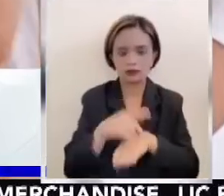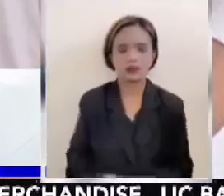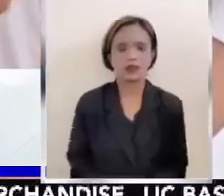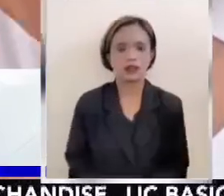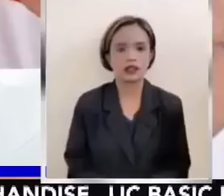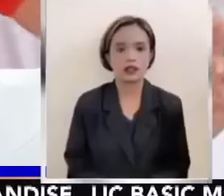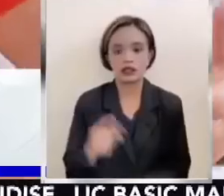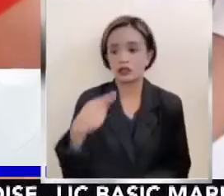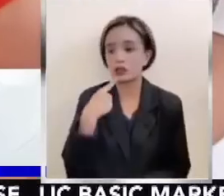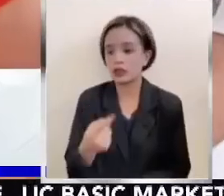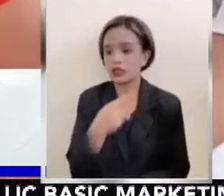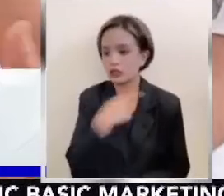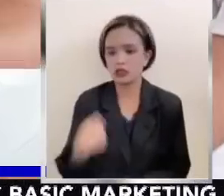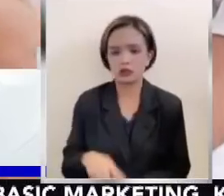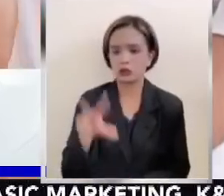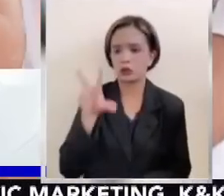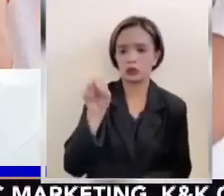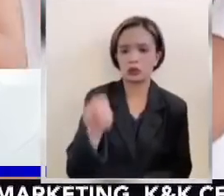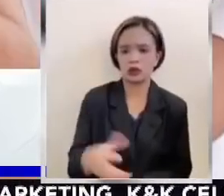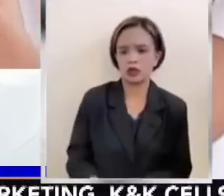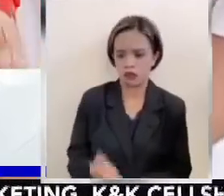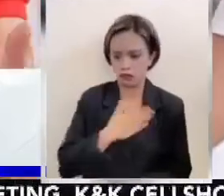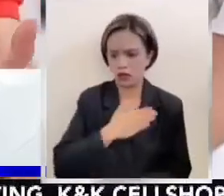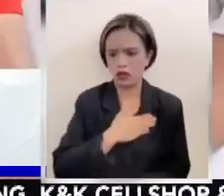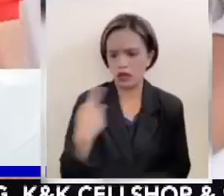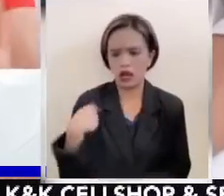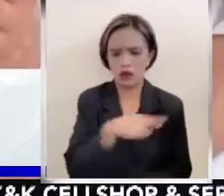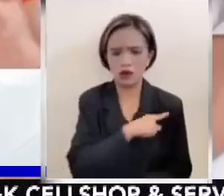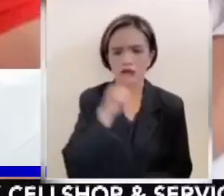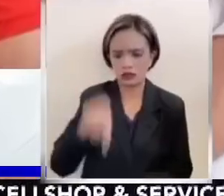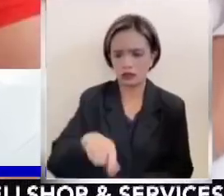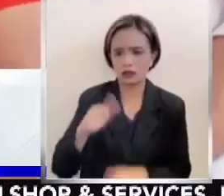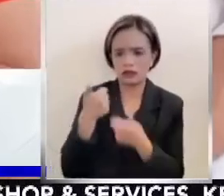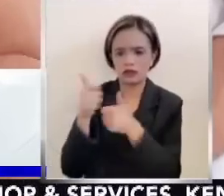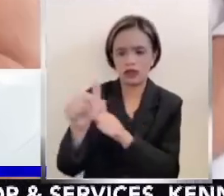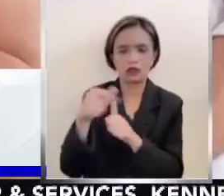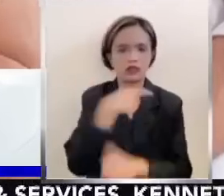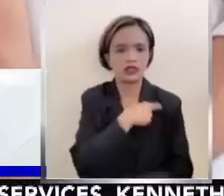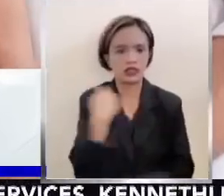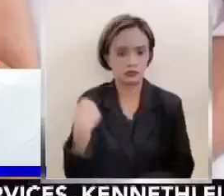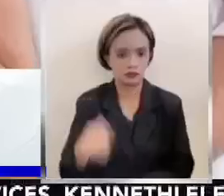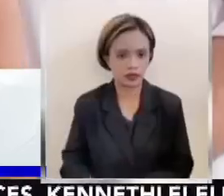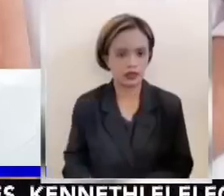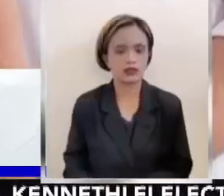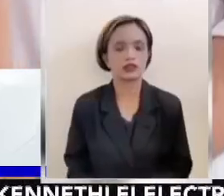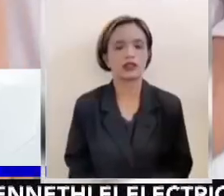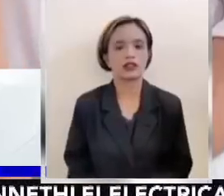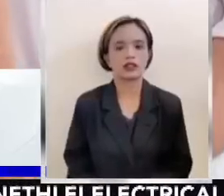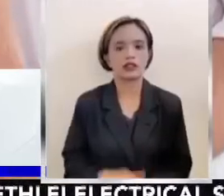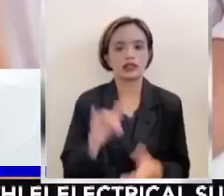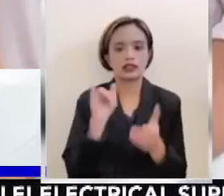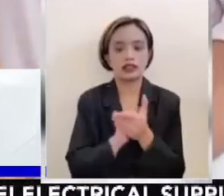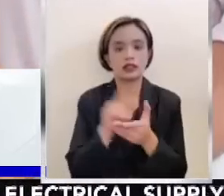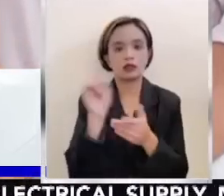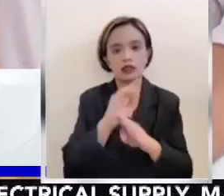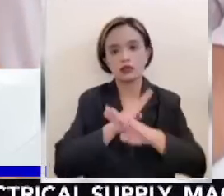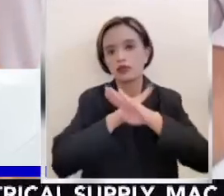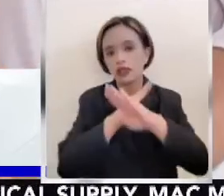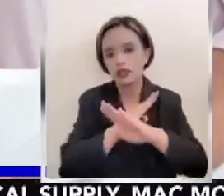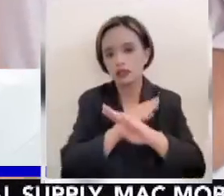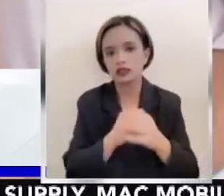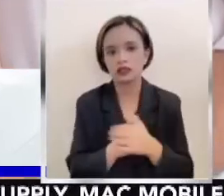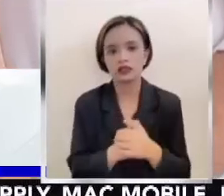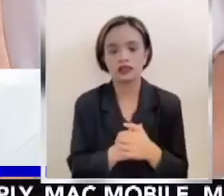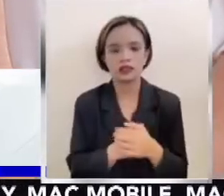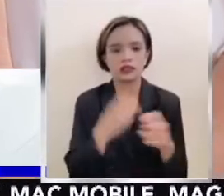Chinese, hindi. Amin yan eh. Kaya kailangan masundan is Chinese. So yun talaga, yun ang roadblock doon. Mahirap